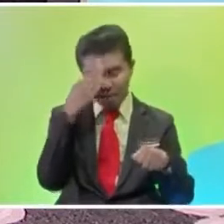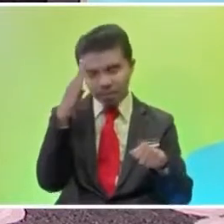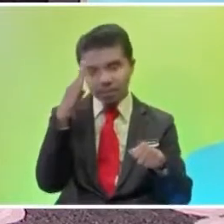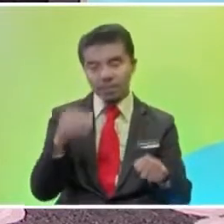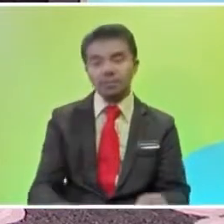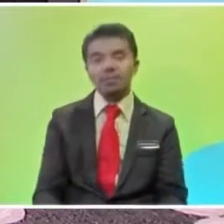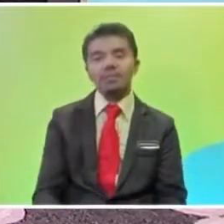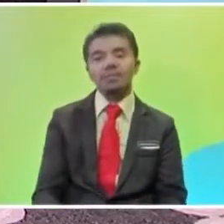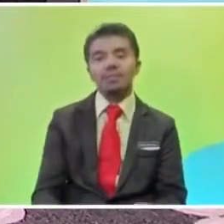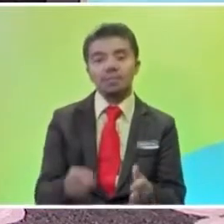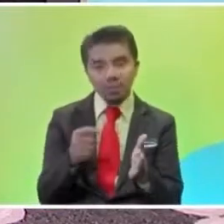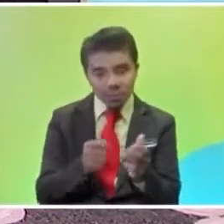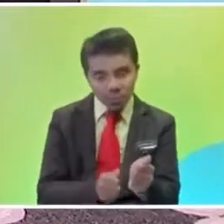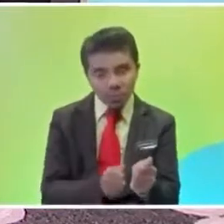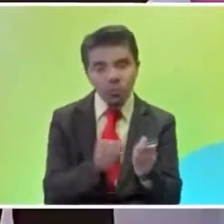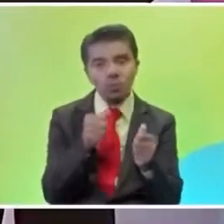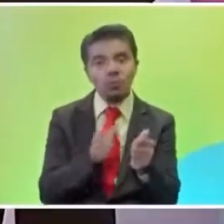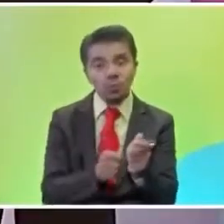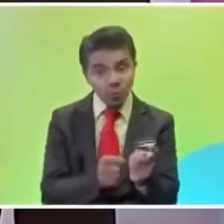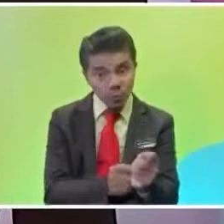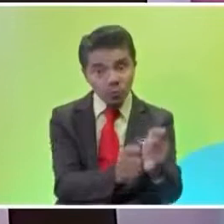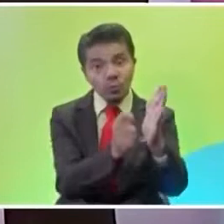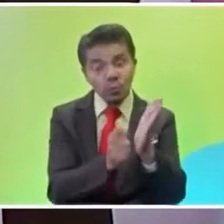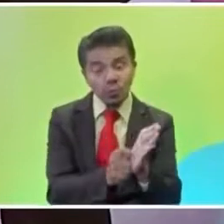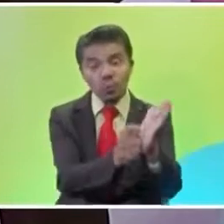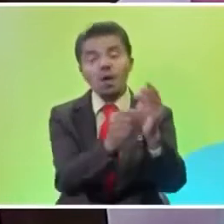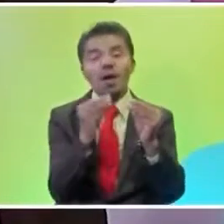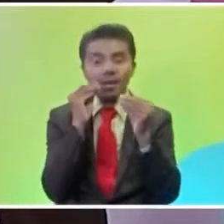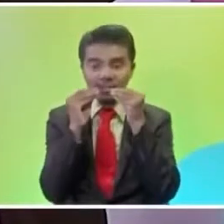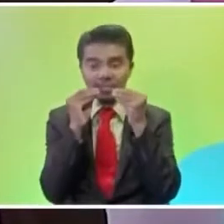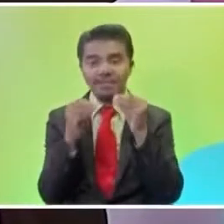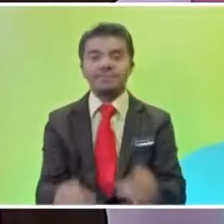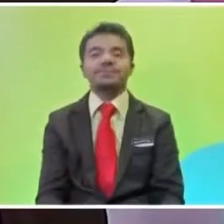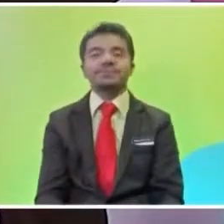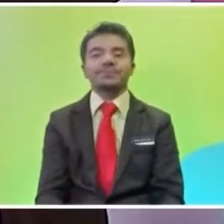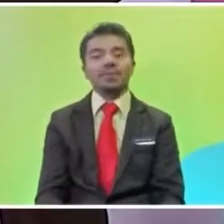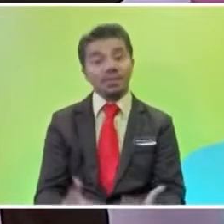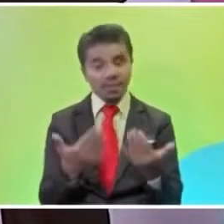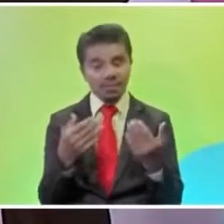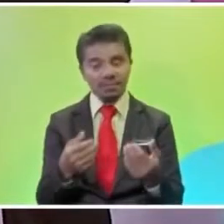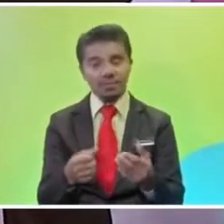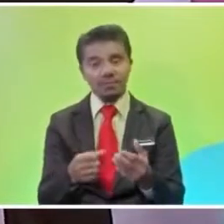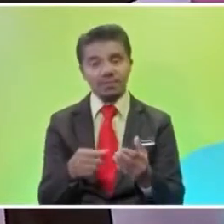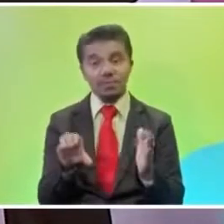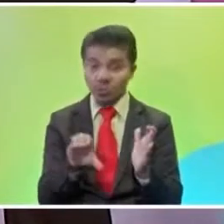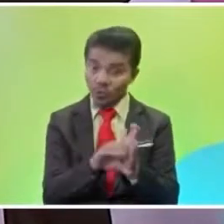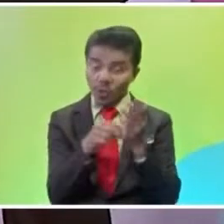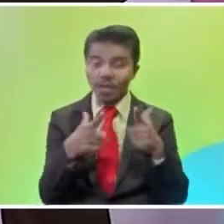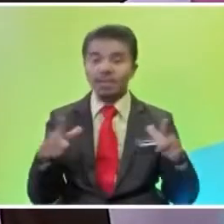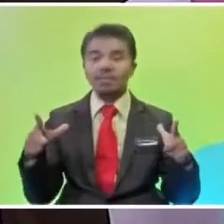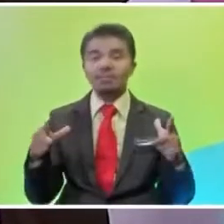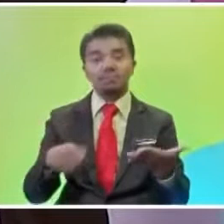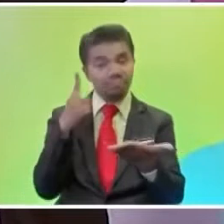betul oke seterusnya pula tadi kita ganti perbincangan salah satu juga kaidah petat melalui lisan